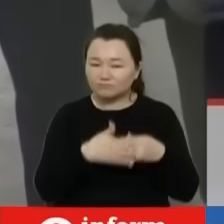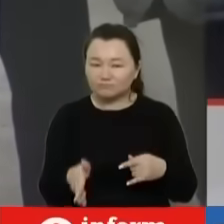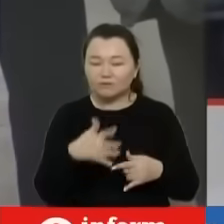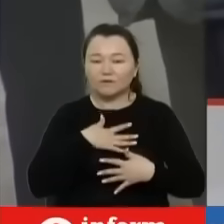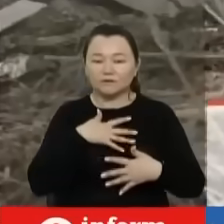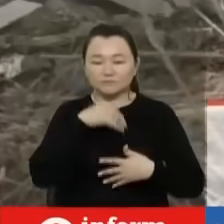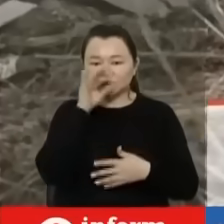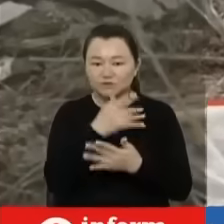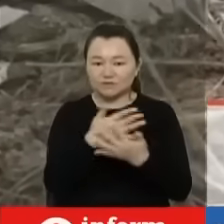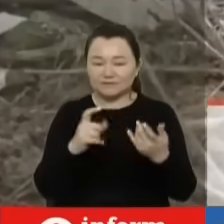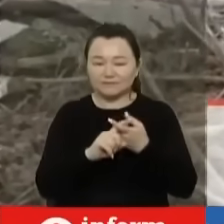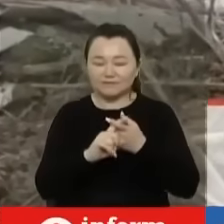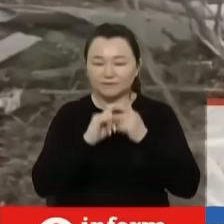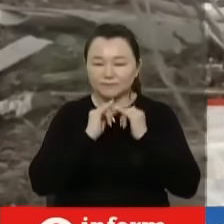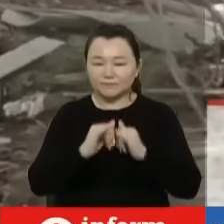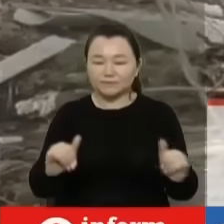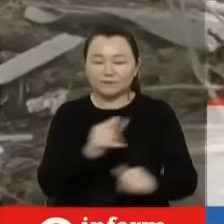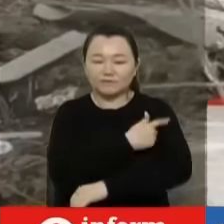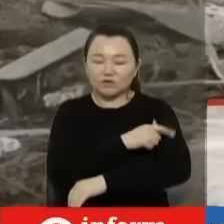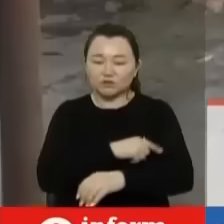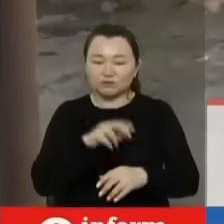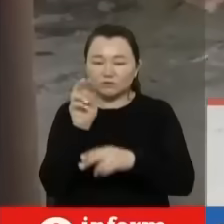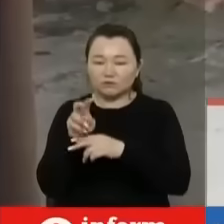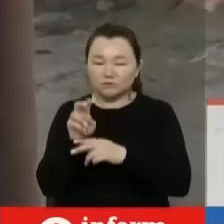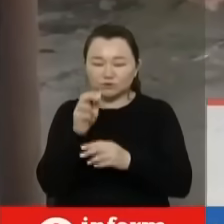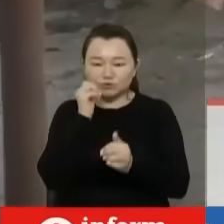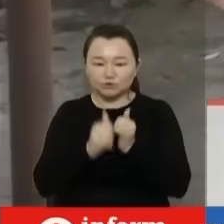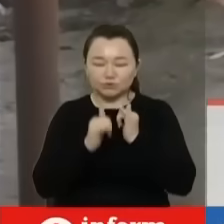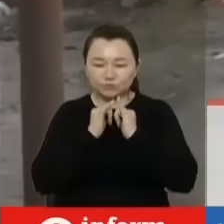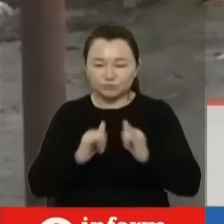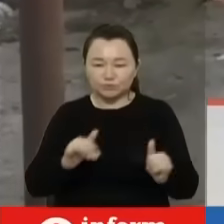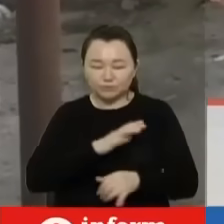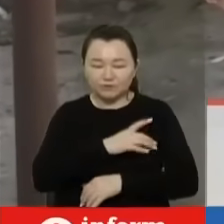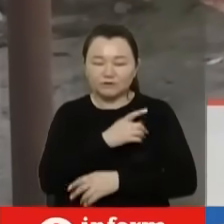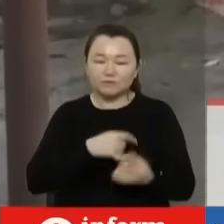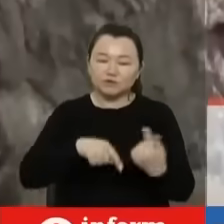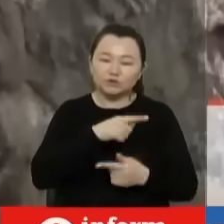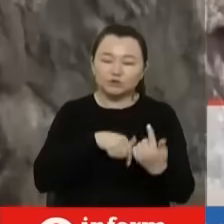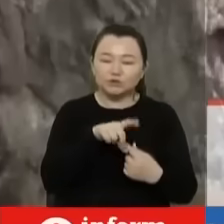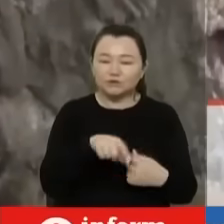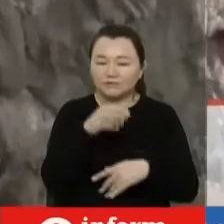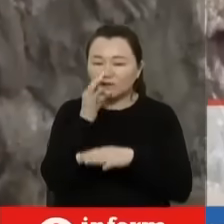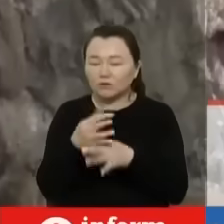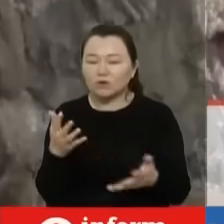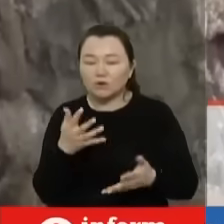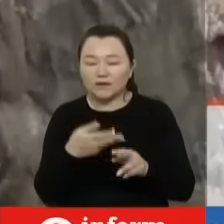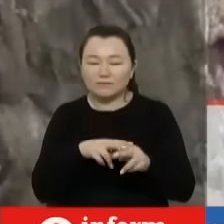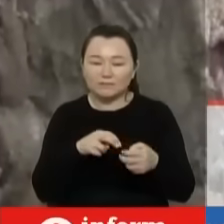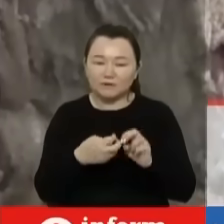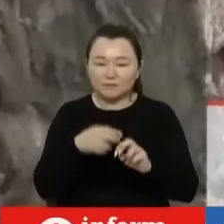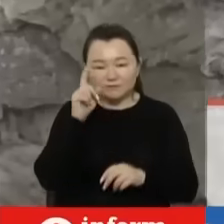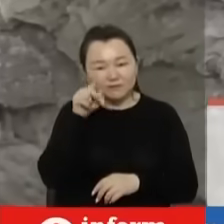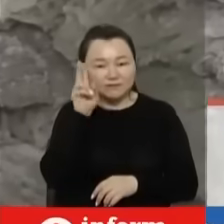түрлі инфекция таралып, дәрігерлердің көмегіне жүгінетіндер көбейген. Кәсіпкердің уәжі қандай? Шенеуніктер бұл мәселеден хабардар